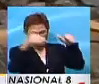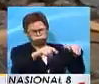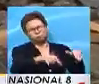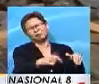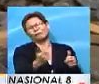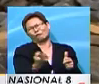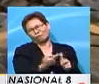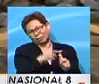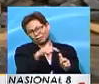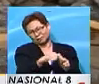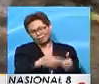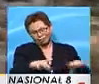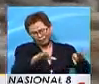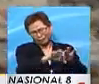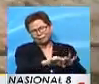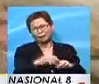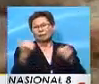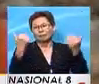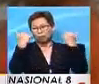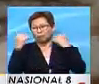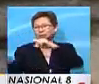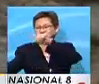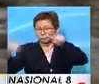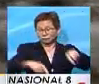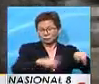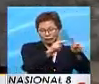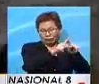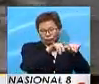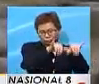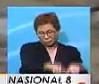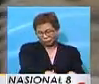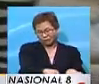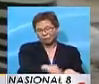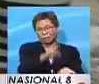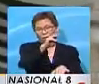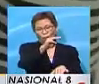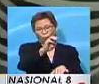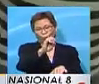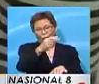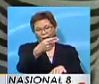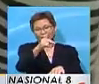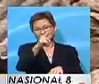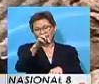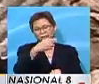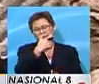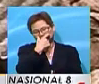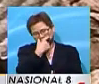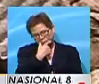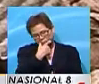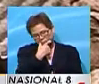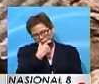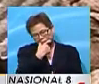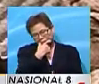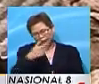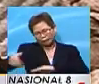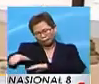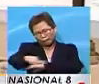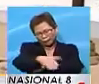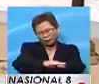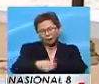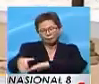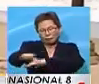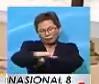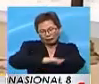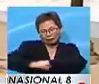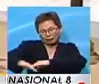dulu seorang lagi pesara yang kembali menetap di kampung ini mokhtar Embong sedih kerana kemusnahan pantai mengabang